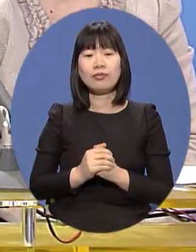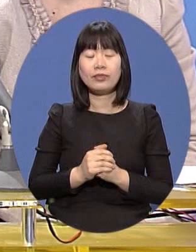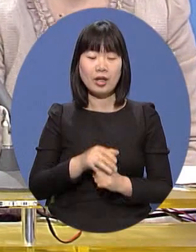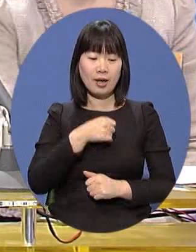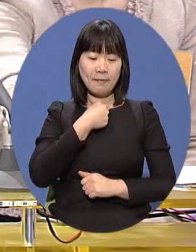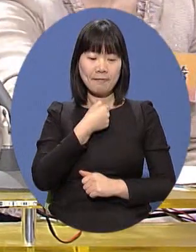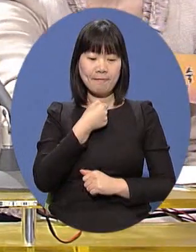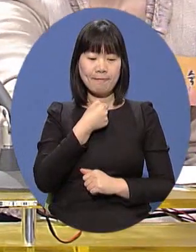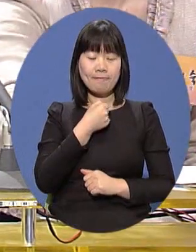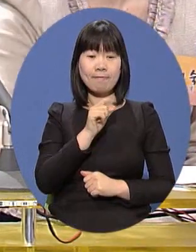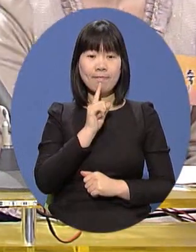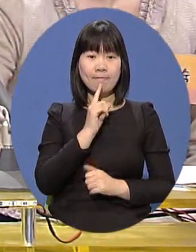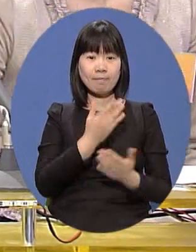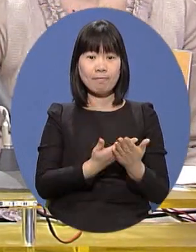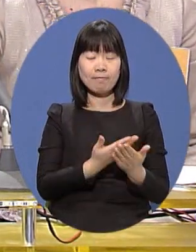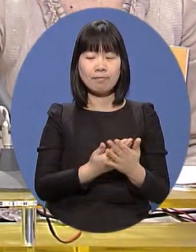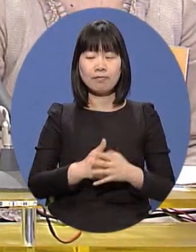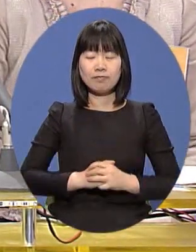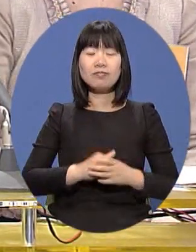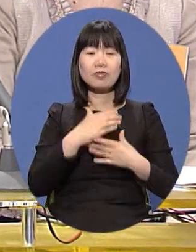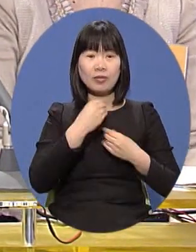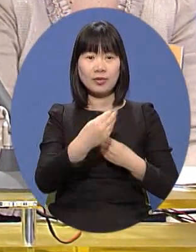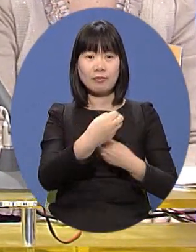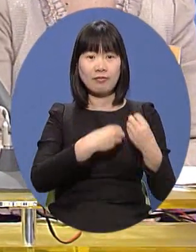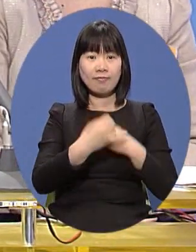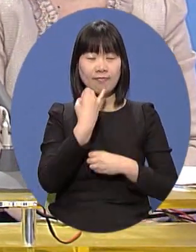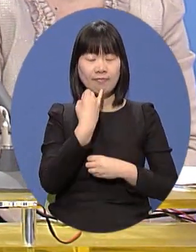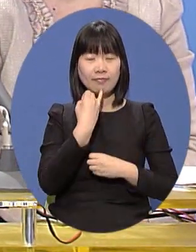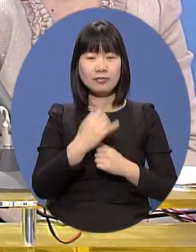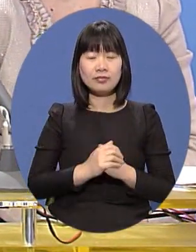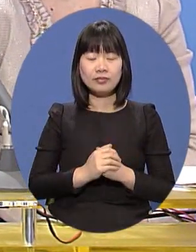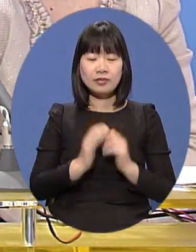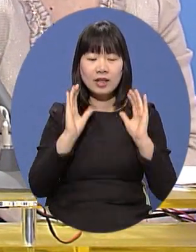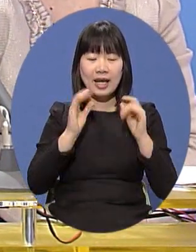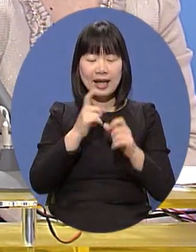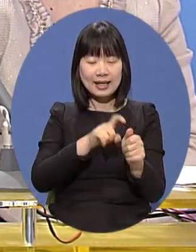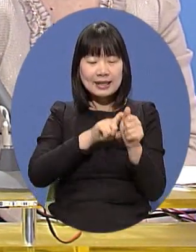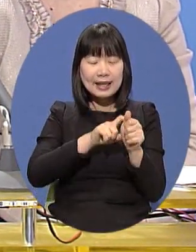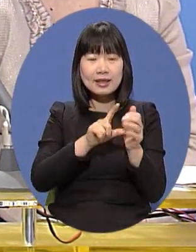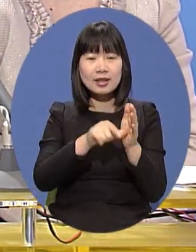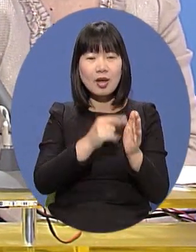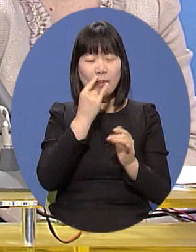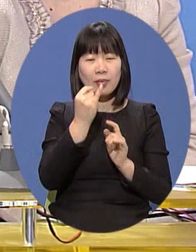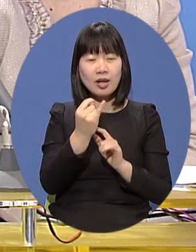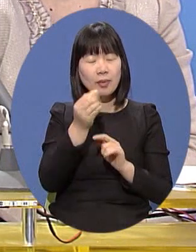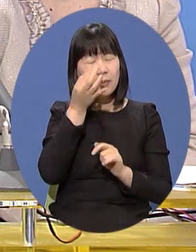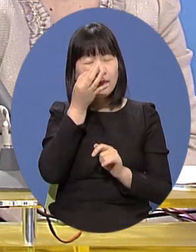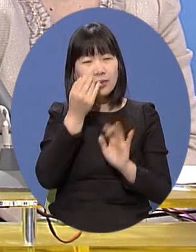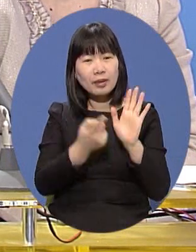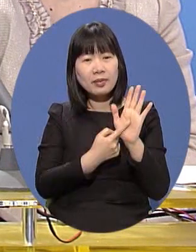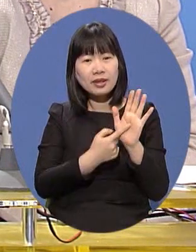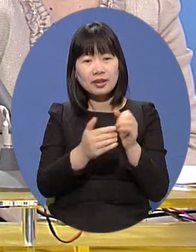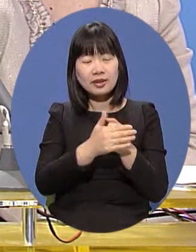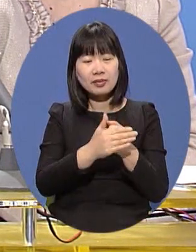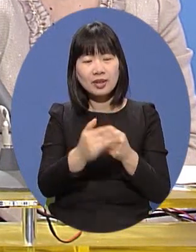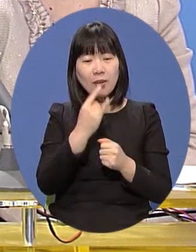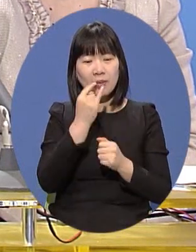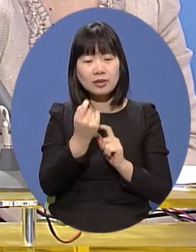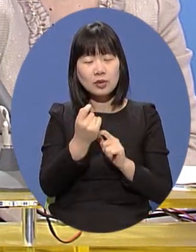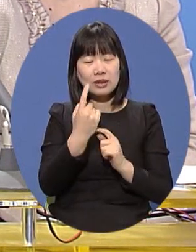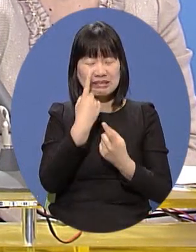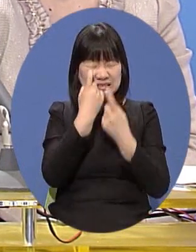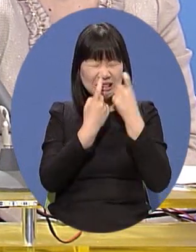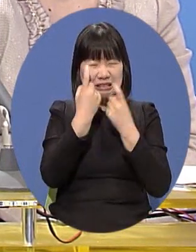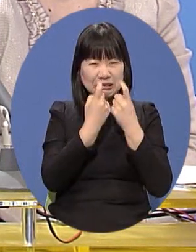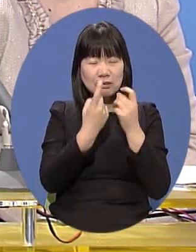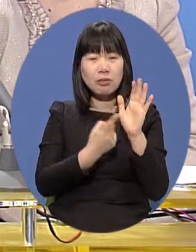마이크 들고 얘기해 마이크 들고 얘기해 주실까요? 뭐 편하게 얘기해 주십시오. 아이가 때를 쓸 때 엄마가 보인 반응 때문에 엄마가 네. 약간 짜증